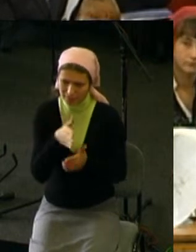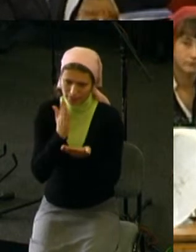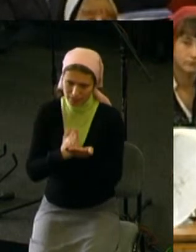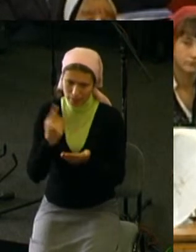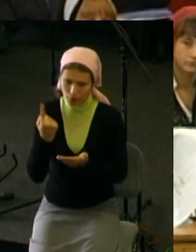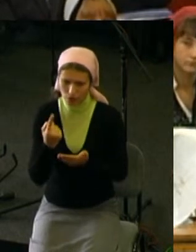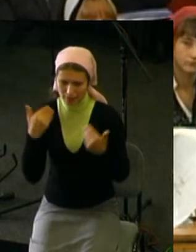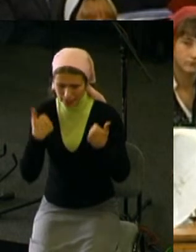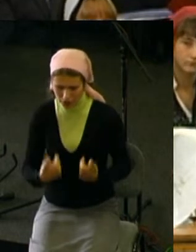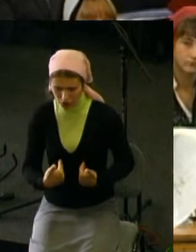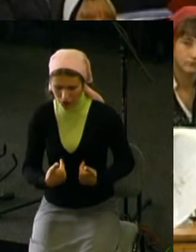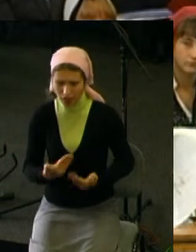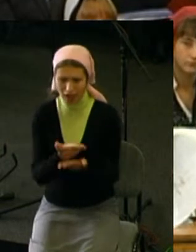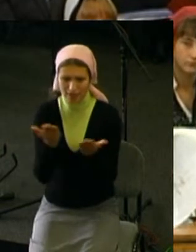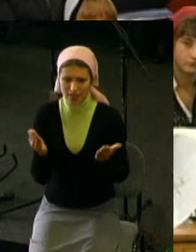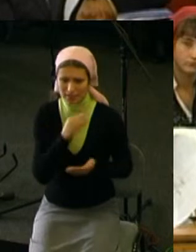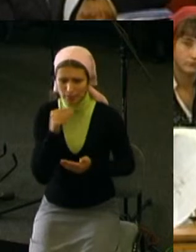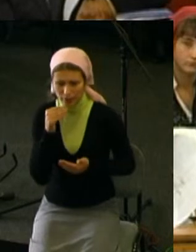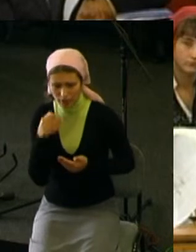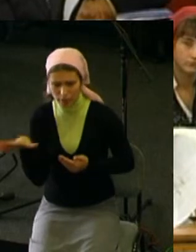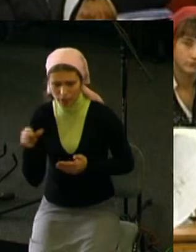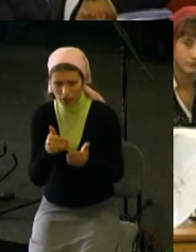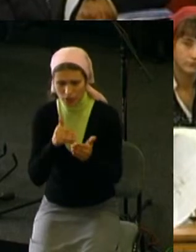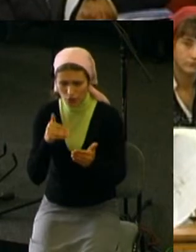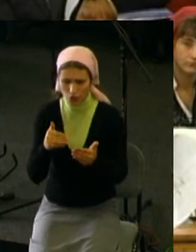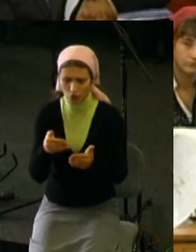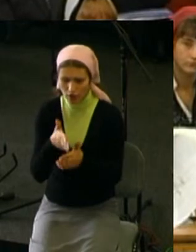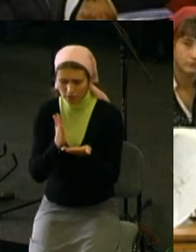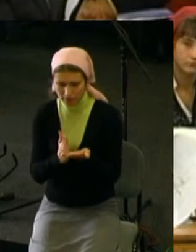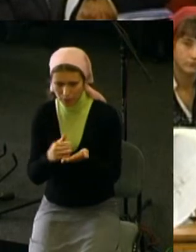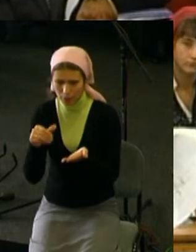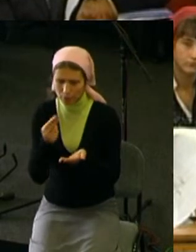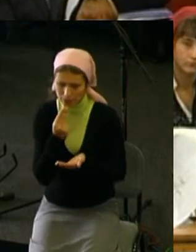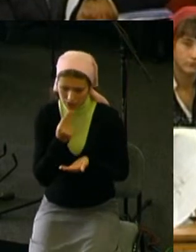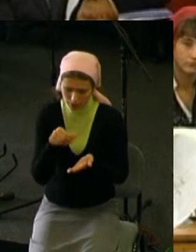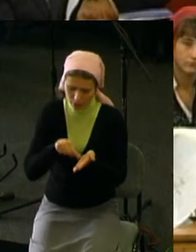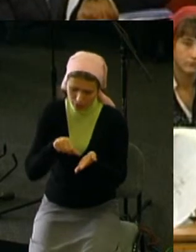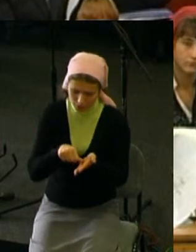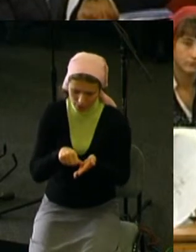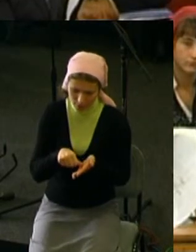хліб одна а нас багато був всі від одного хліба в